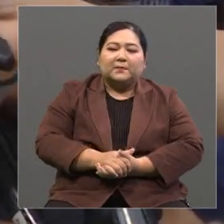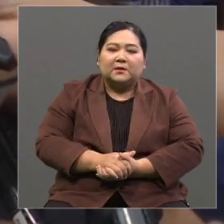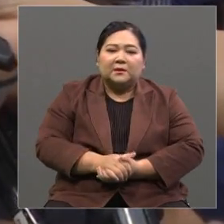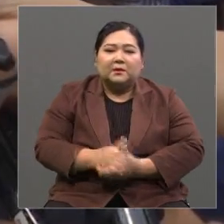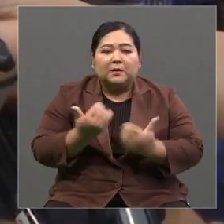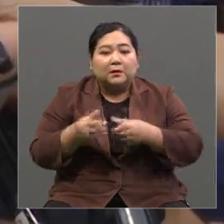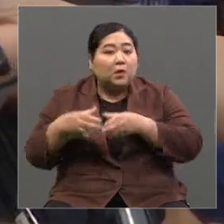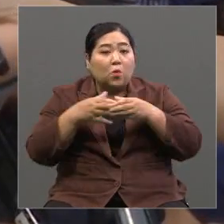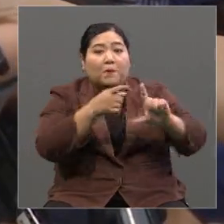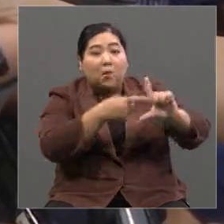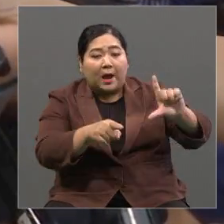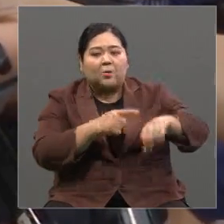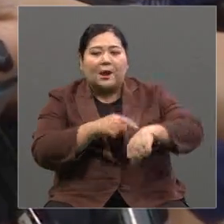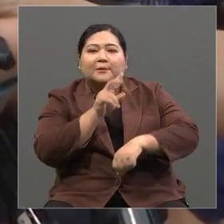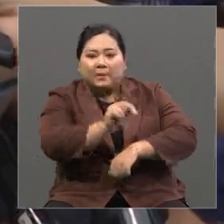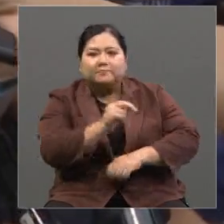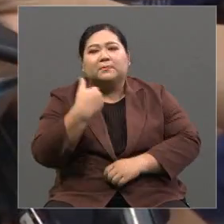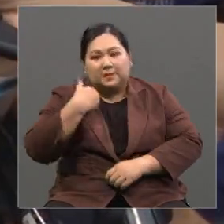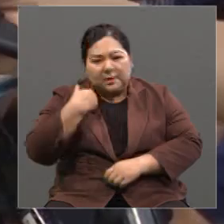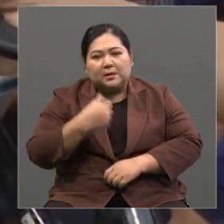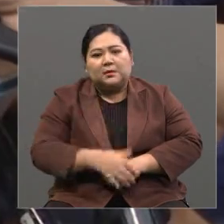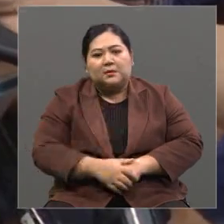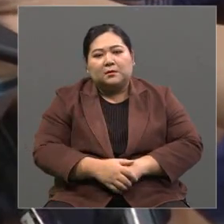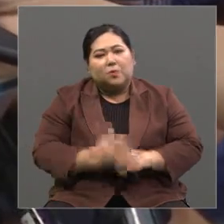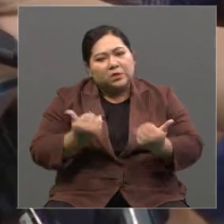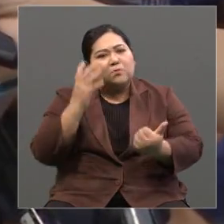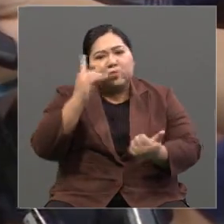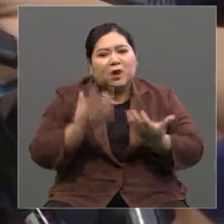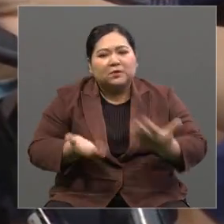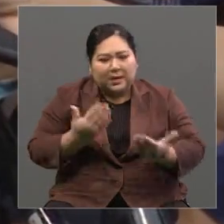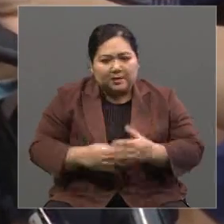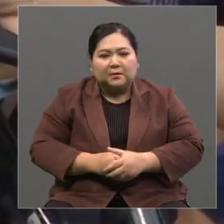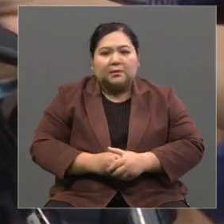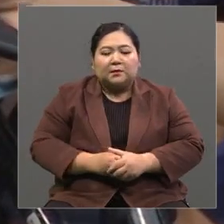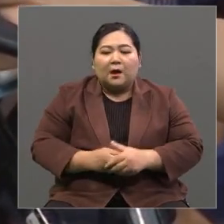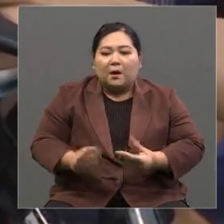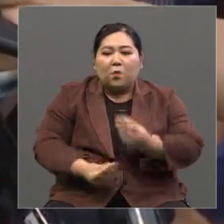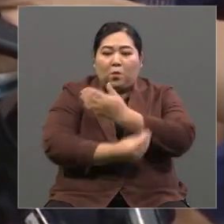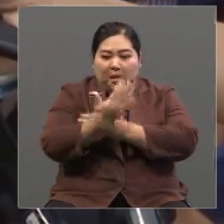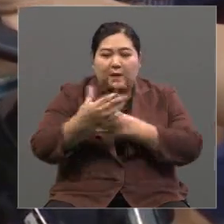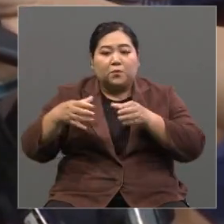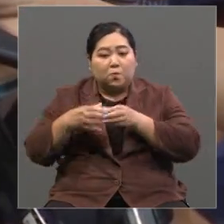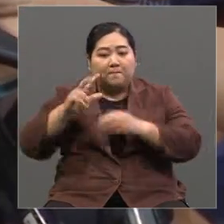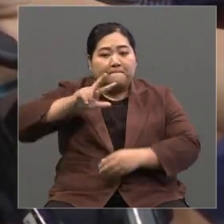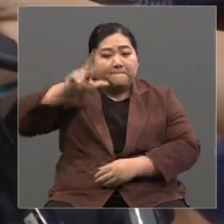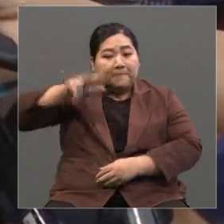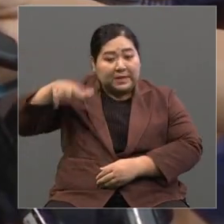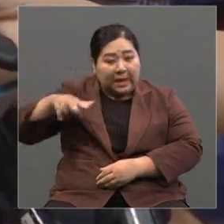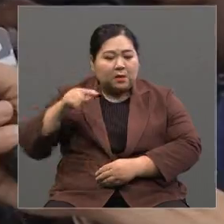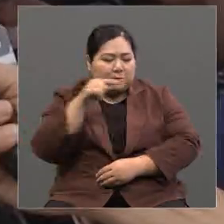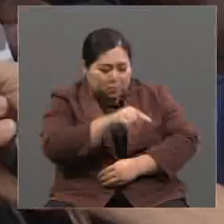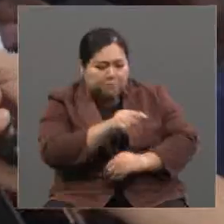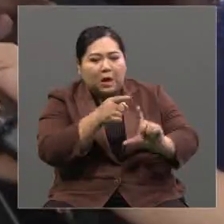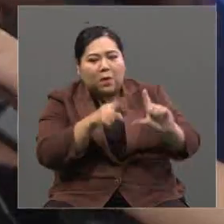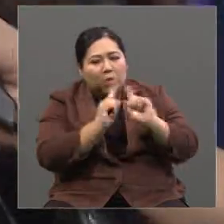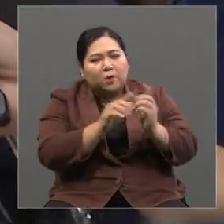เราจะไปพบเนี่ยกำลังนัดเวลากันอยู่เอาอาจจะเป็นวันนี้หรือพรุ่งนี้ก็ตามเนี่ยก็เป็นเวทีหนึ่งที่เราจะไปแสดงเจตจำนงที่เป็นจริง